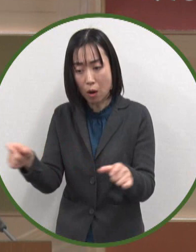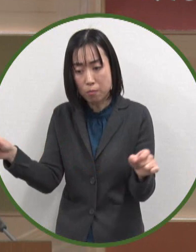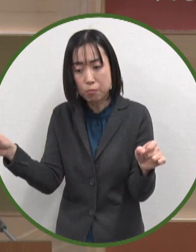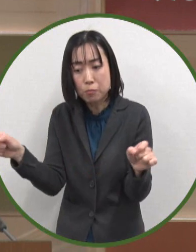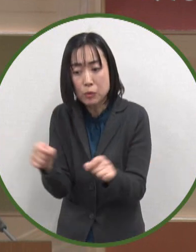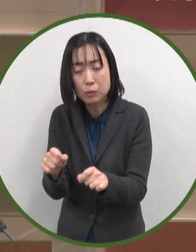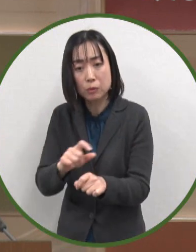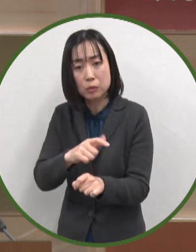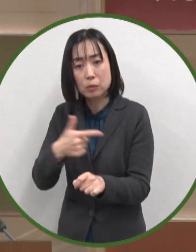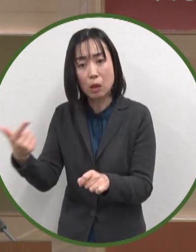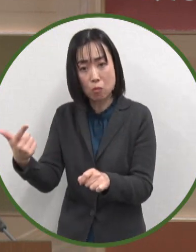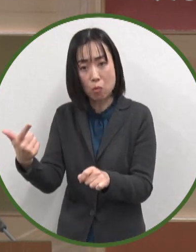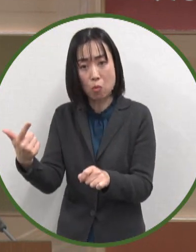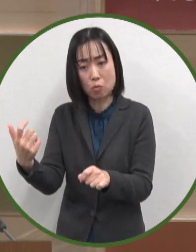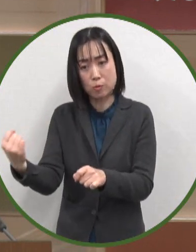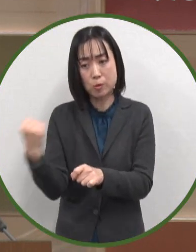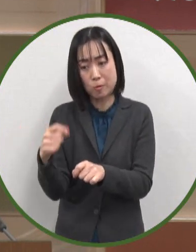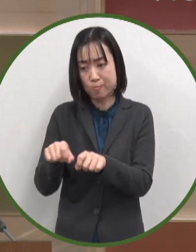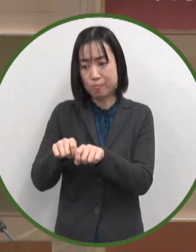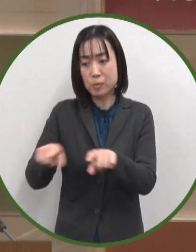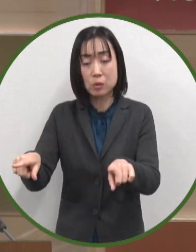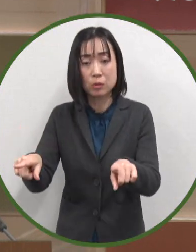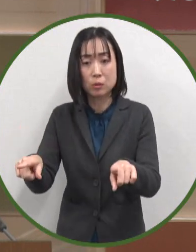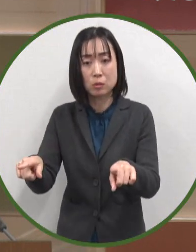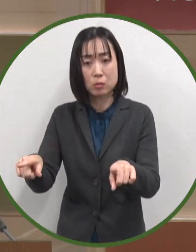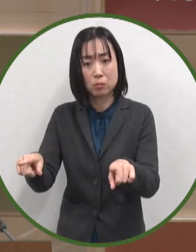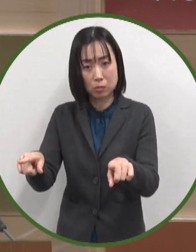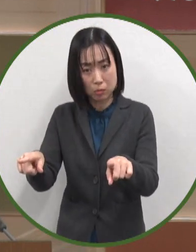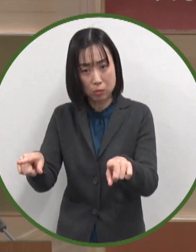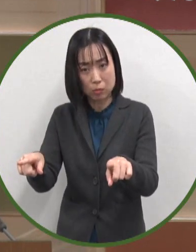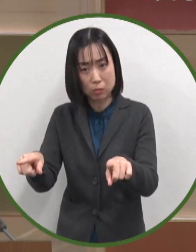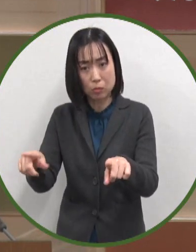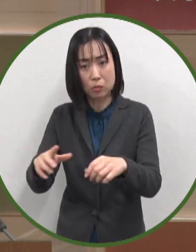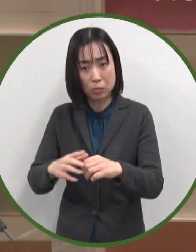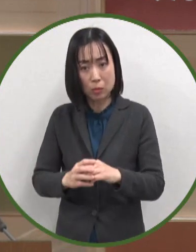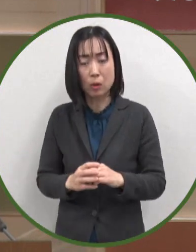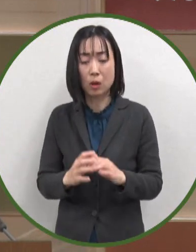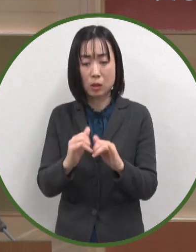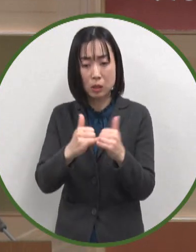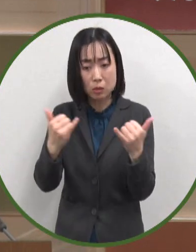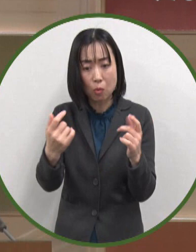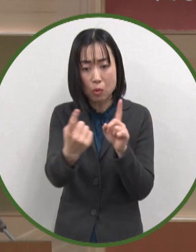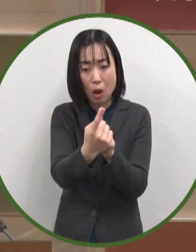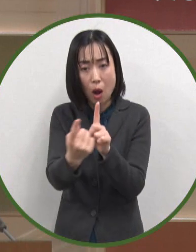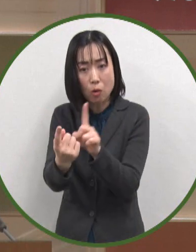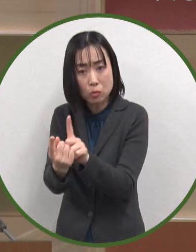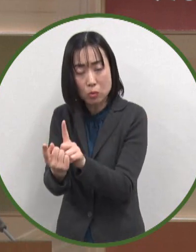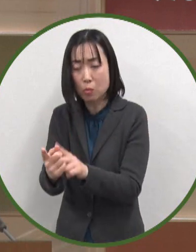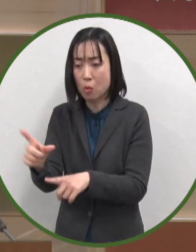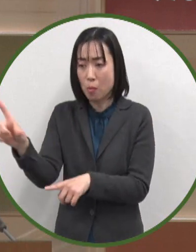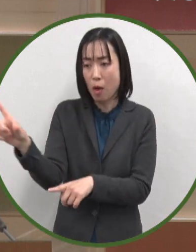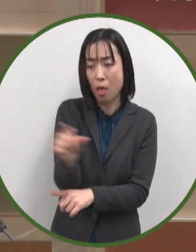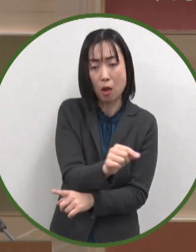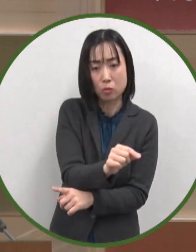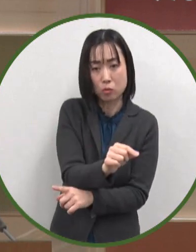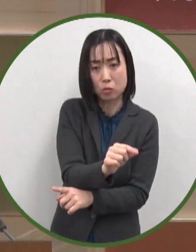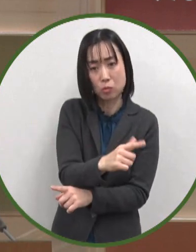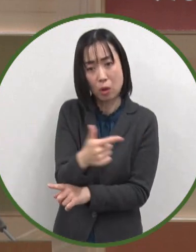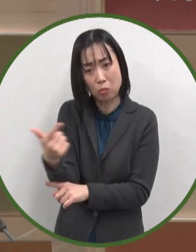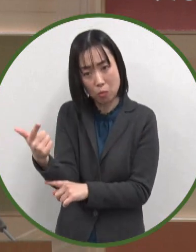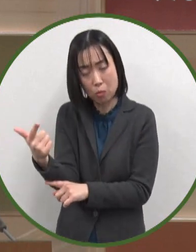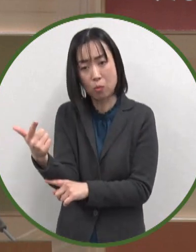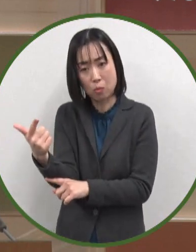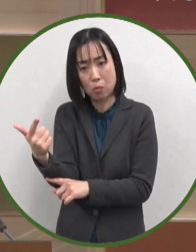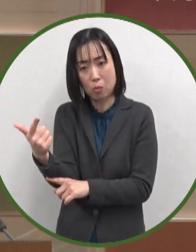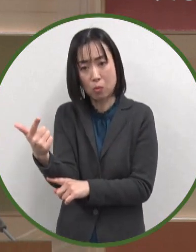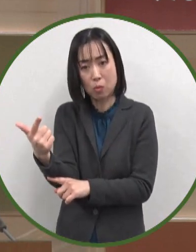あ、いわゆる強い対策ですね、全般の人と人との接触を削減していくということ